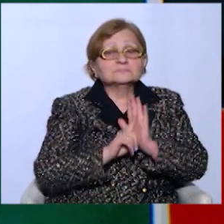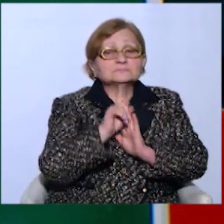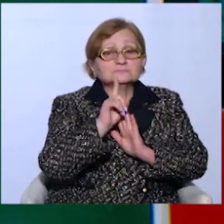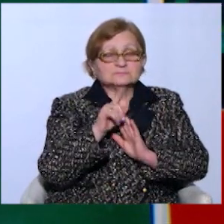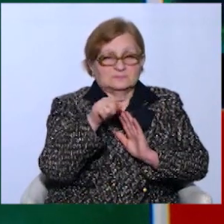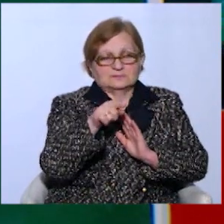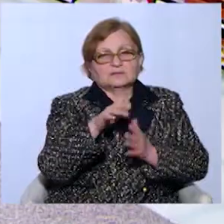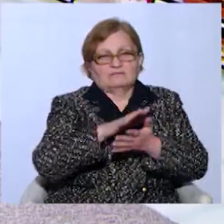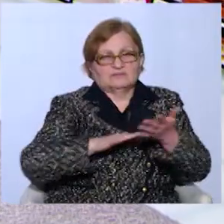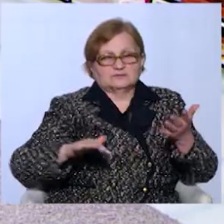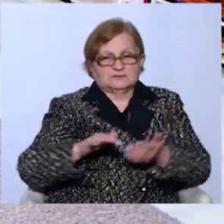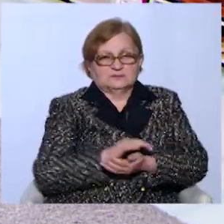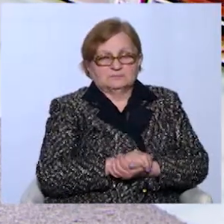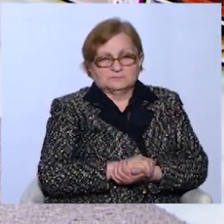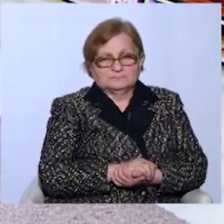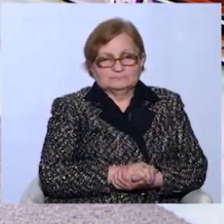იმითი გავაგრძელებთ.